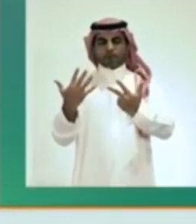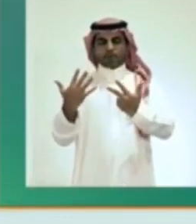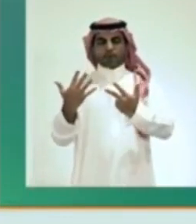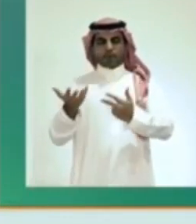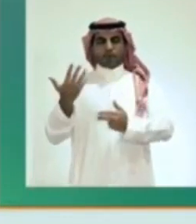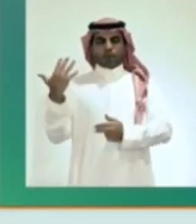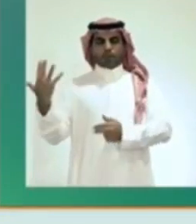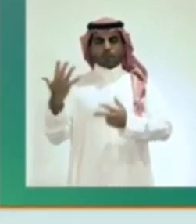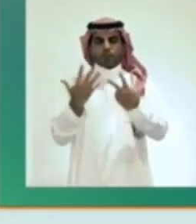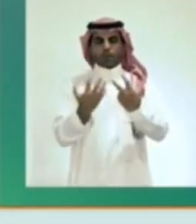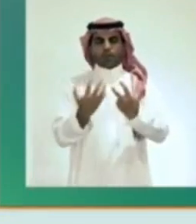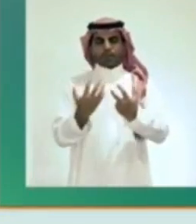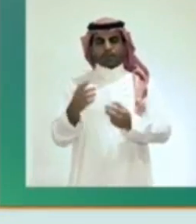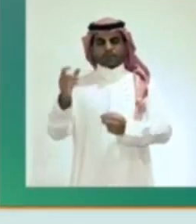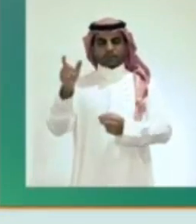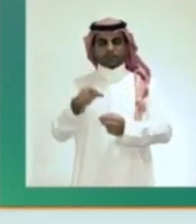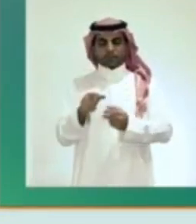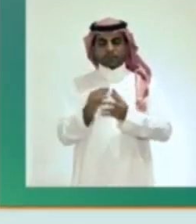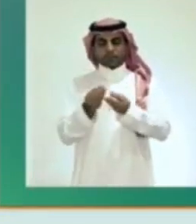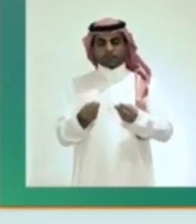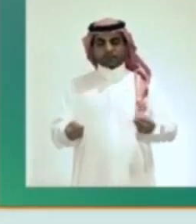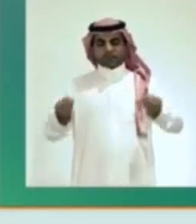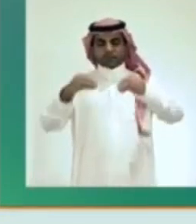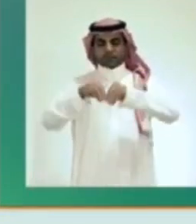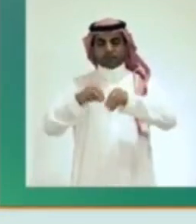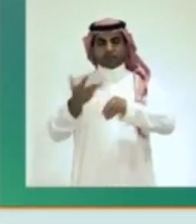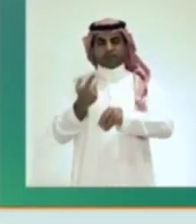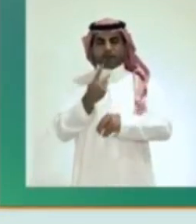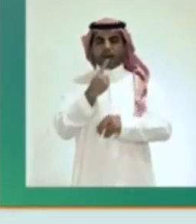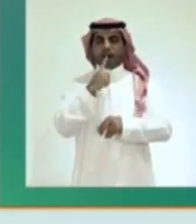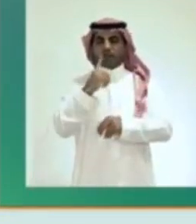1885 حالة، النشطة منها هي